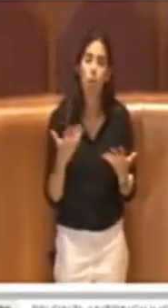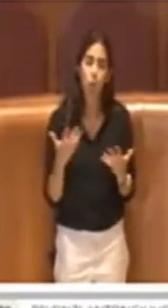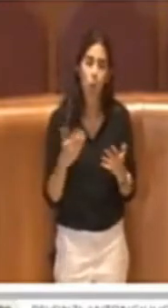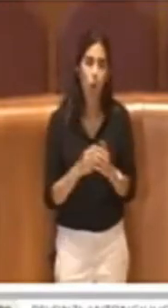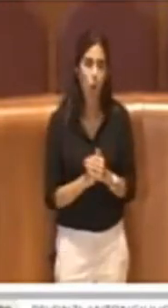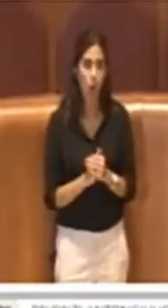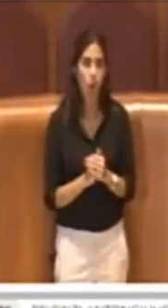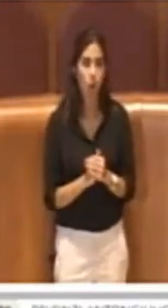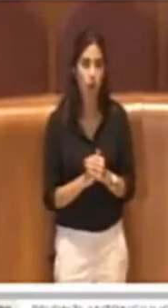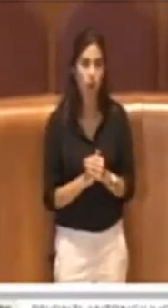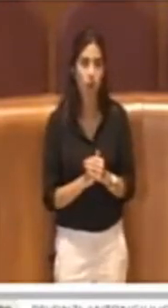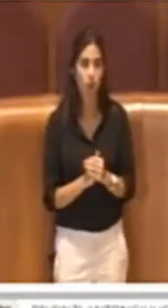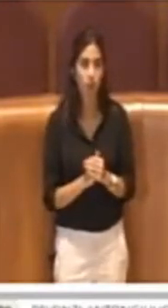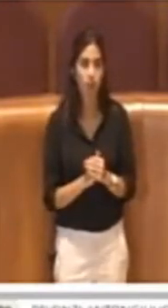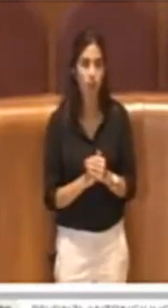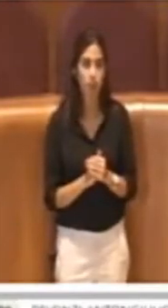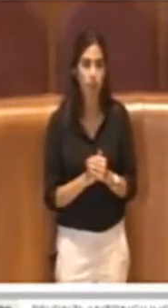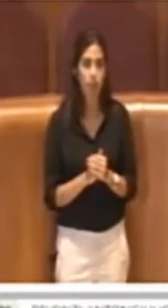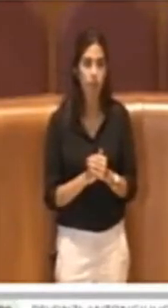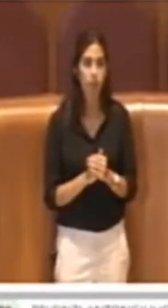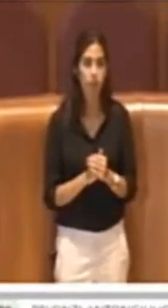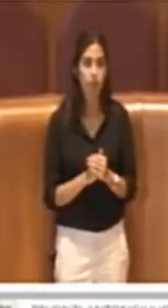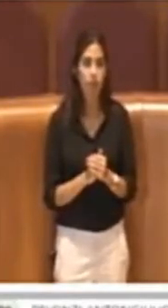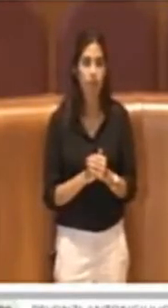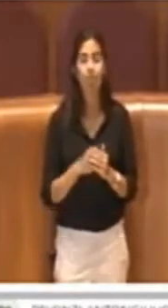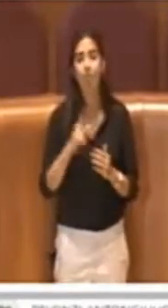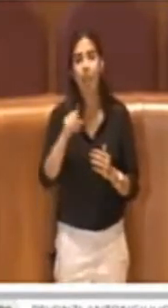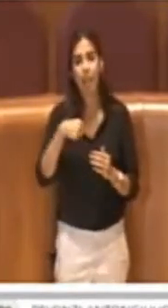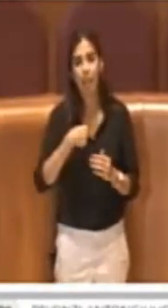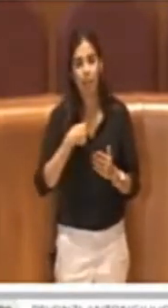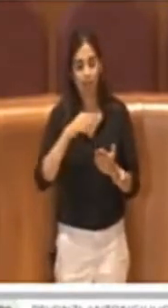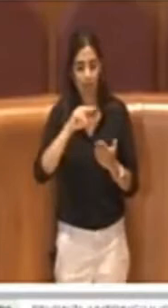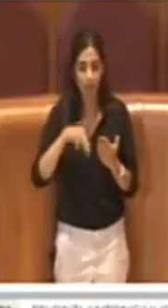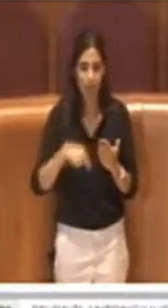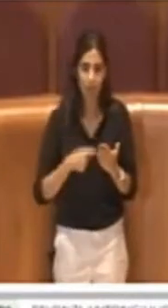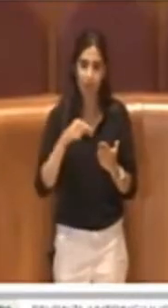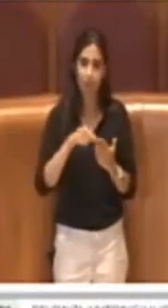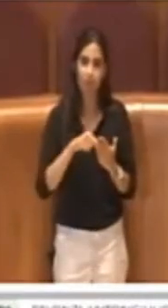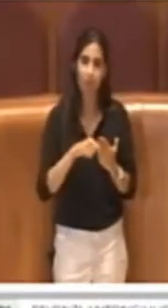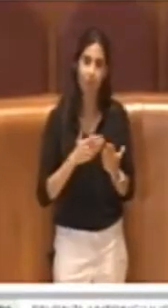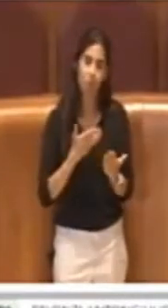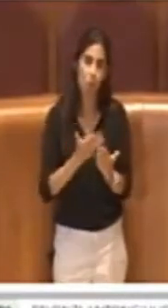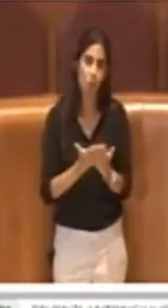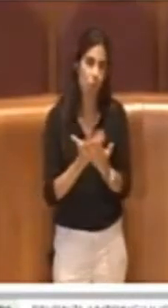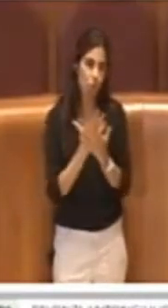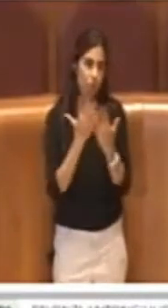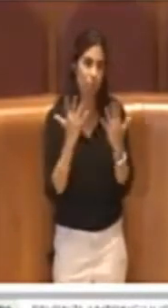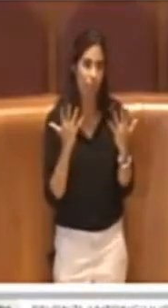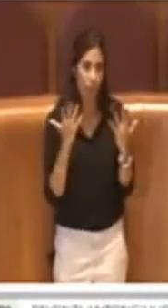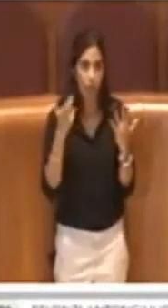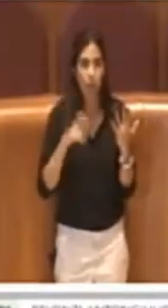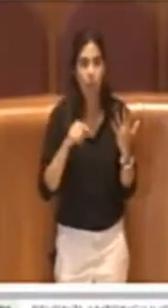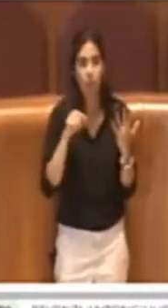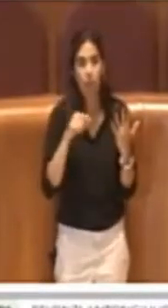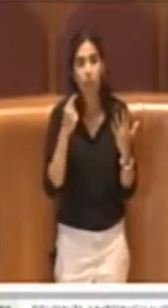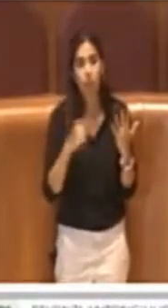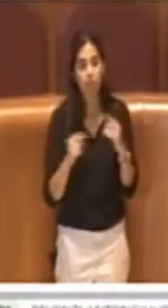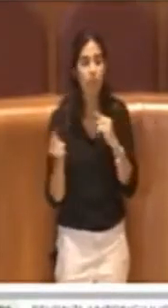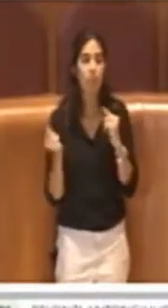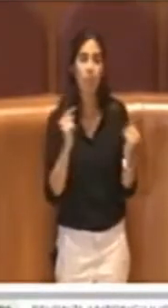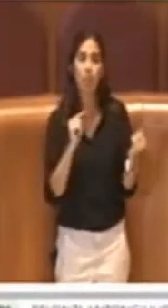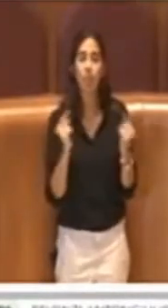Non sono anch'io firmataria chiaramente di questa mozione, perché è un discorso